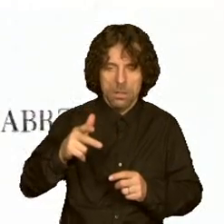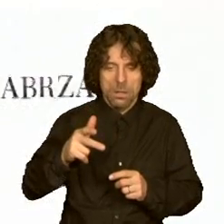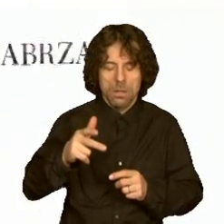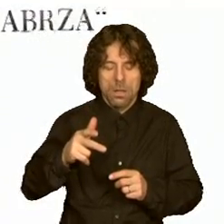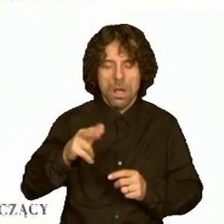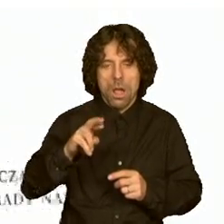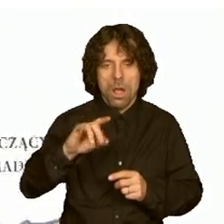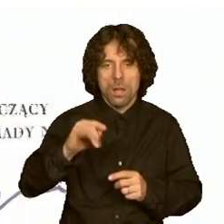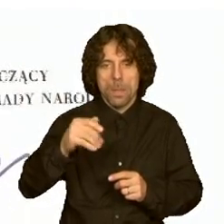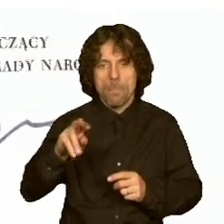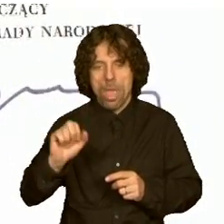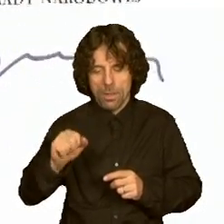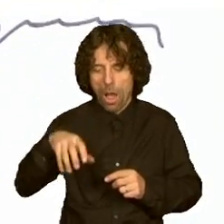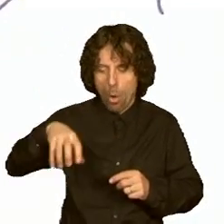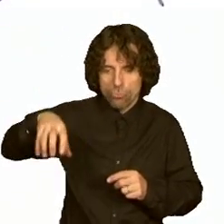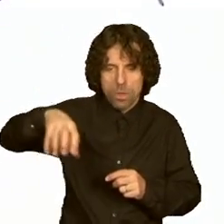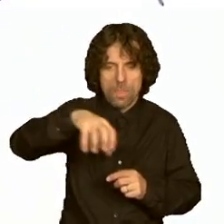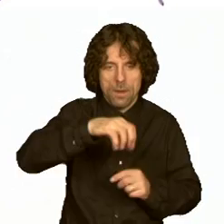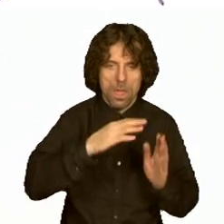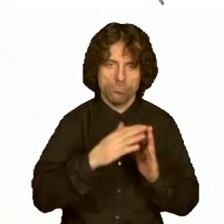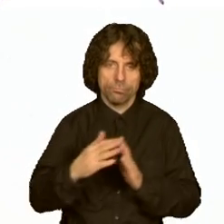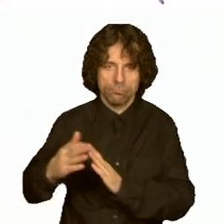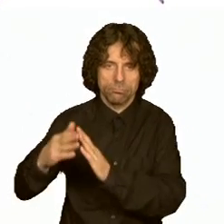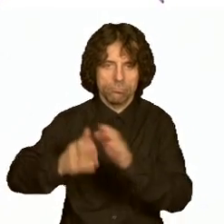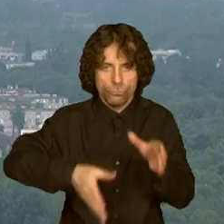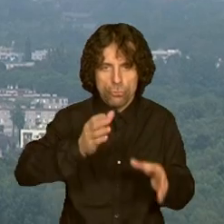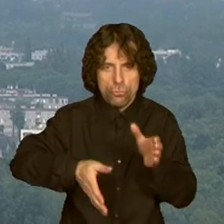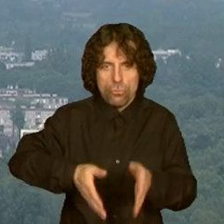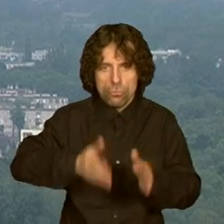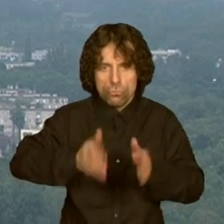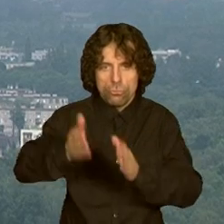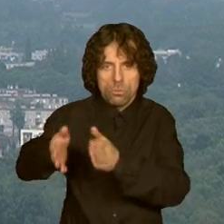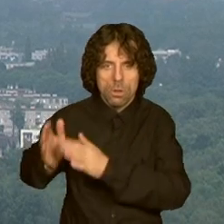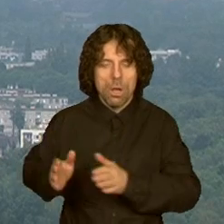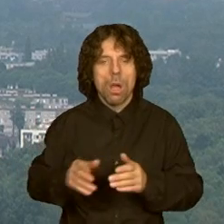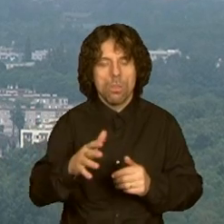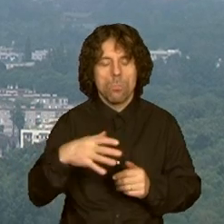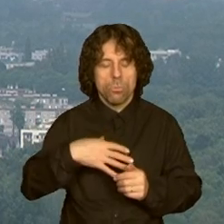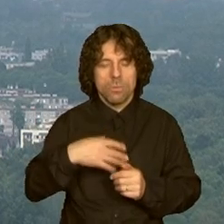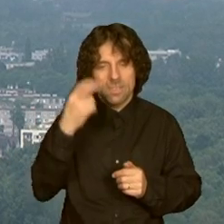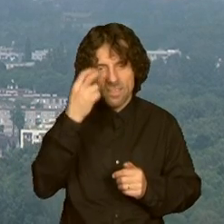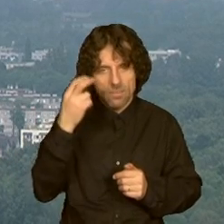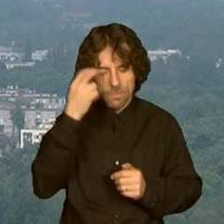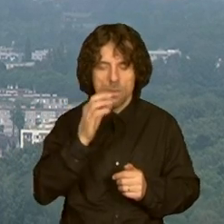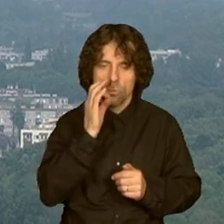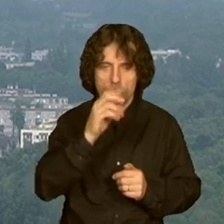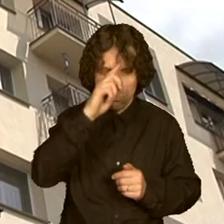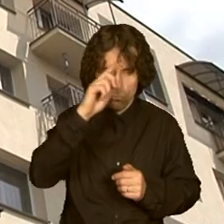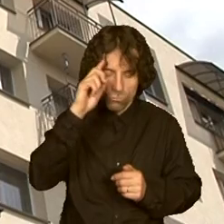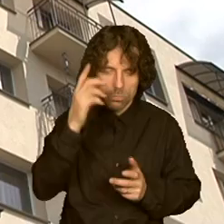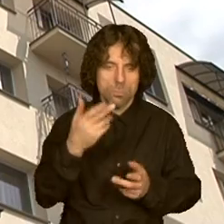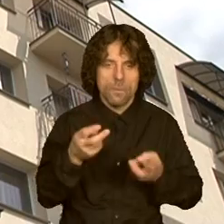osiedle Janek czy osiedle Rymera, to są dowody jego zainteresowania i troski o dobro